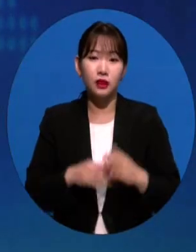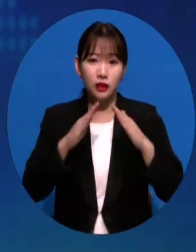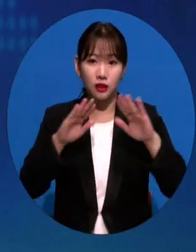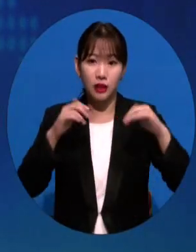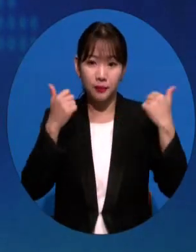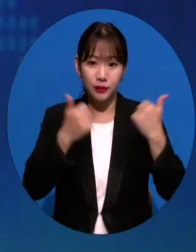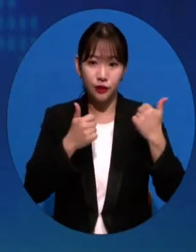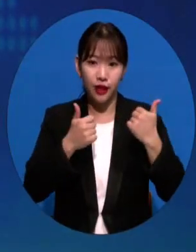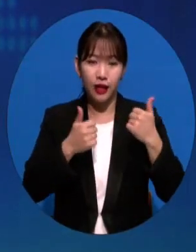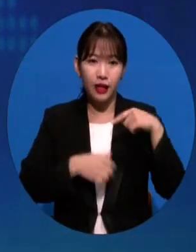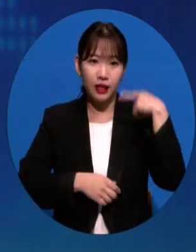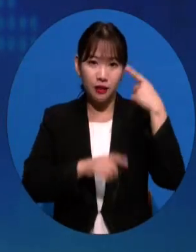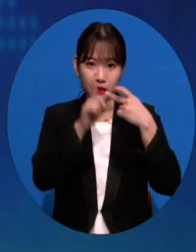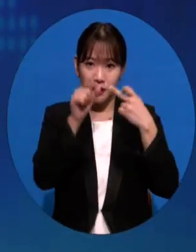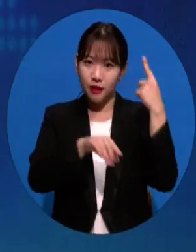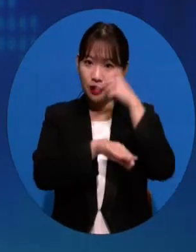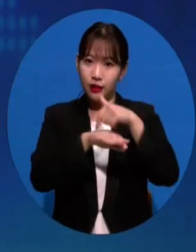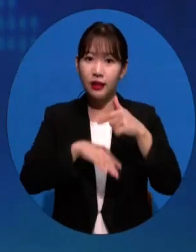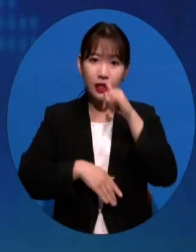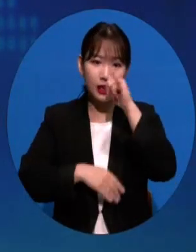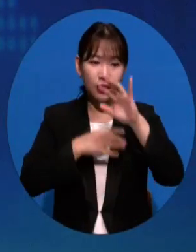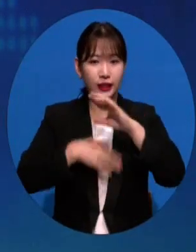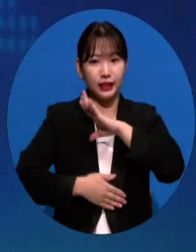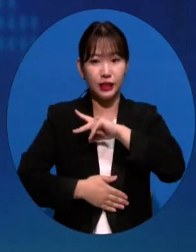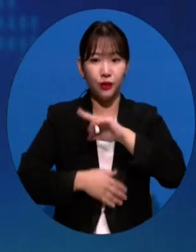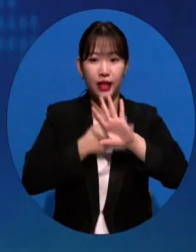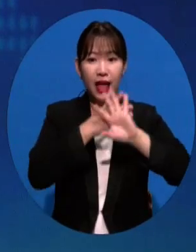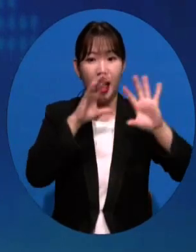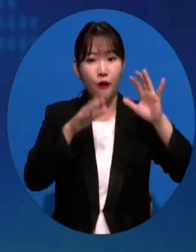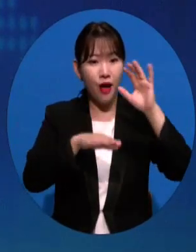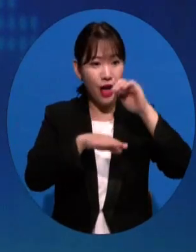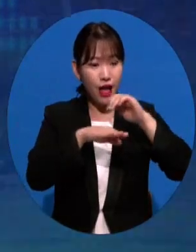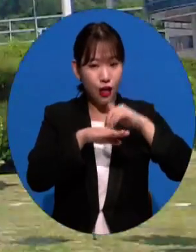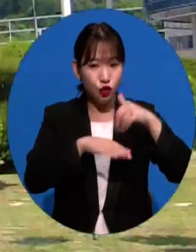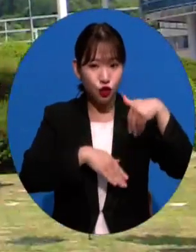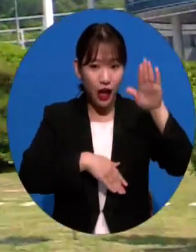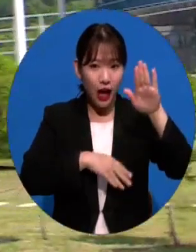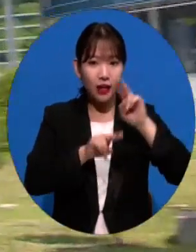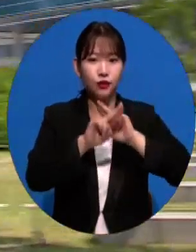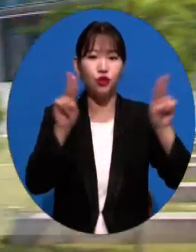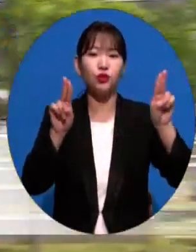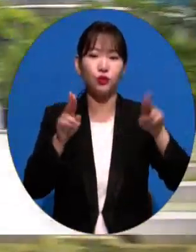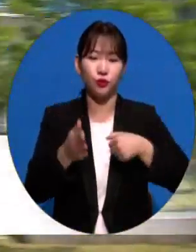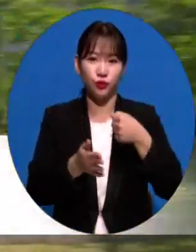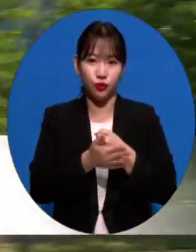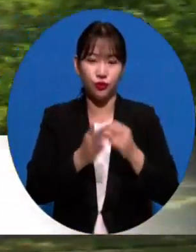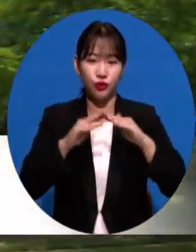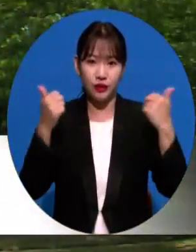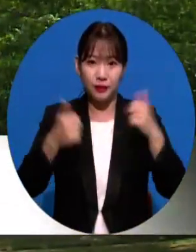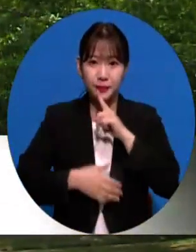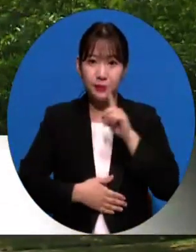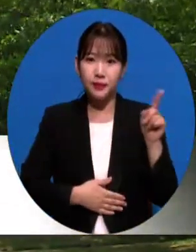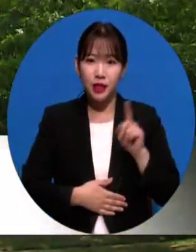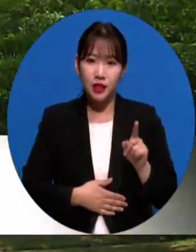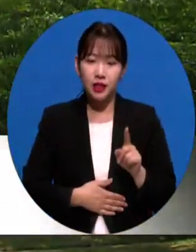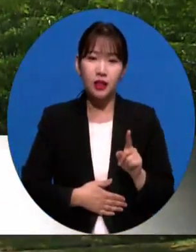전남도 의회가 다음 달 예정돼 있던 의원들의 국외 연수를 취소하기로 했습니다. 전남도 의회에